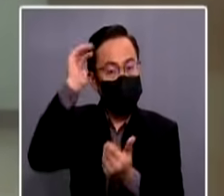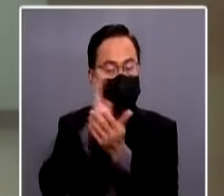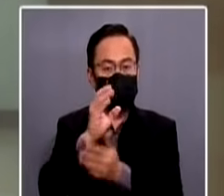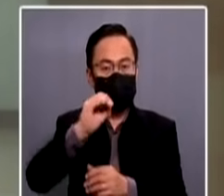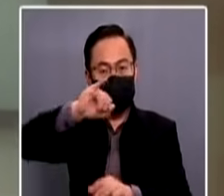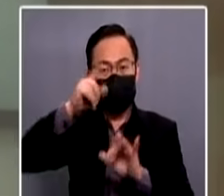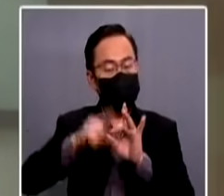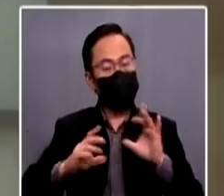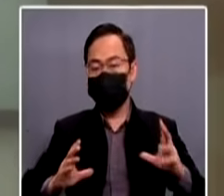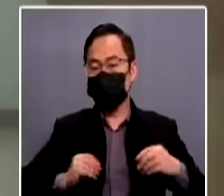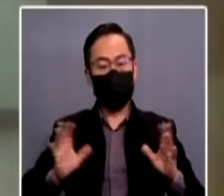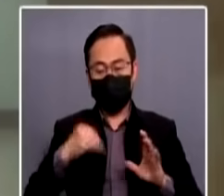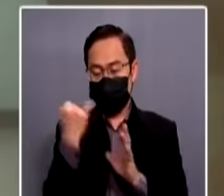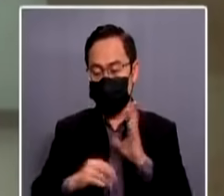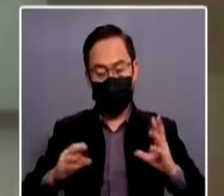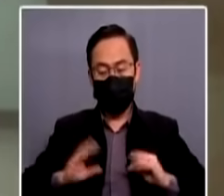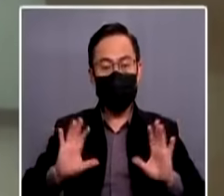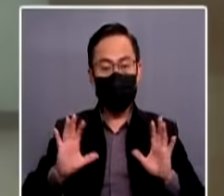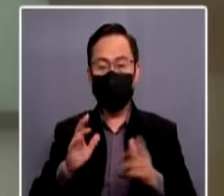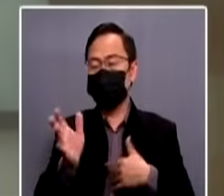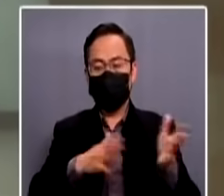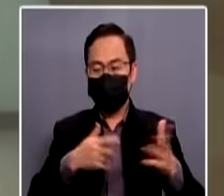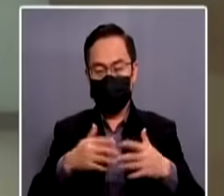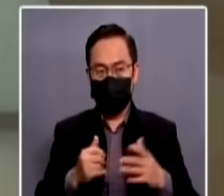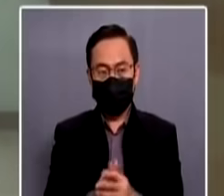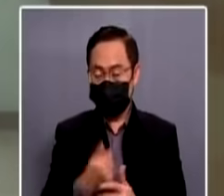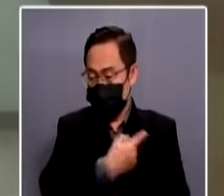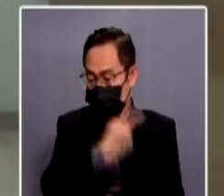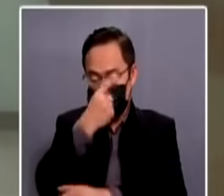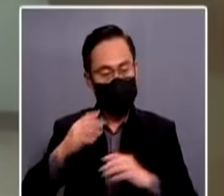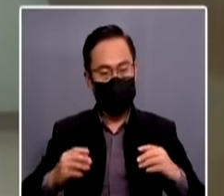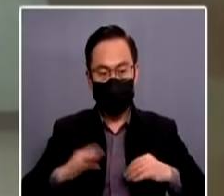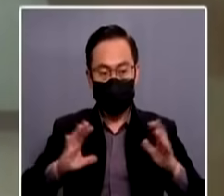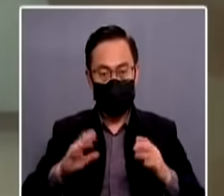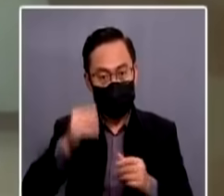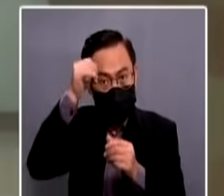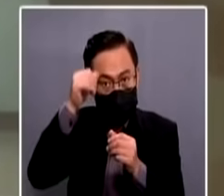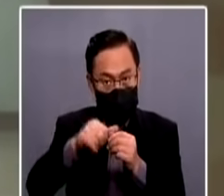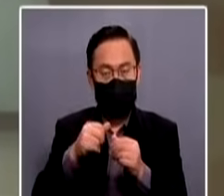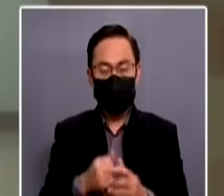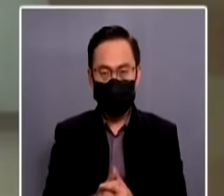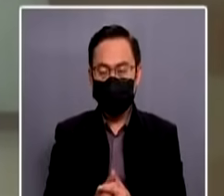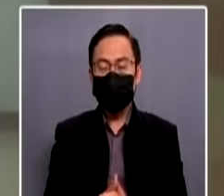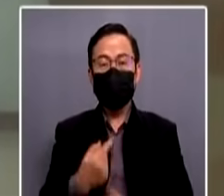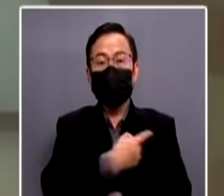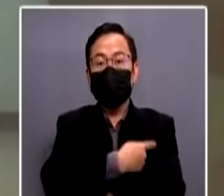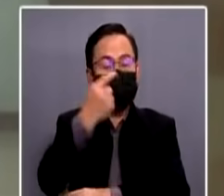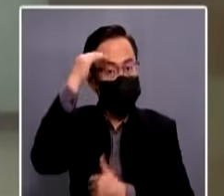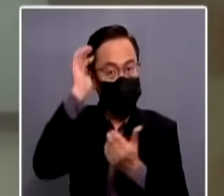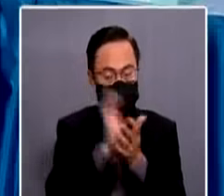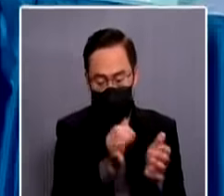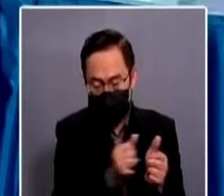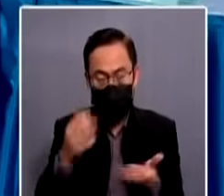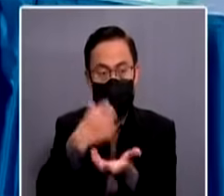ฏิเสธข้อกล่าวหาในคดีนี้มาตั้งแต่วันแรกที่ถูกจับกุมคุณผู้ชมถ้าย้อนกลับไปตอนที่แถลงข่าวอันนั้นคือไม่นับนะคะเพราะว่าตอนนั้นยัง